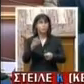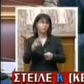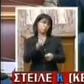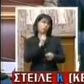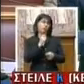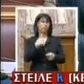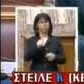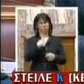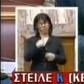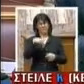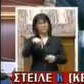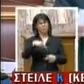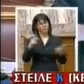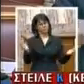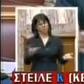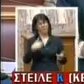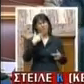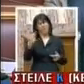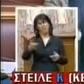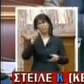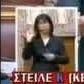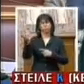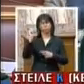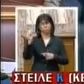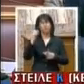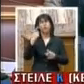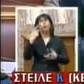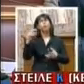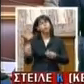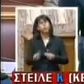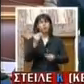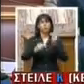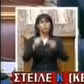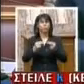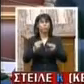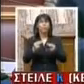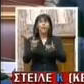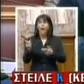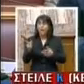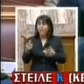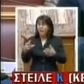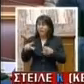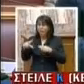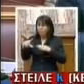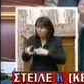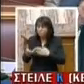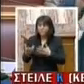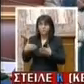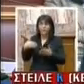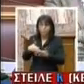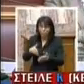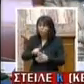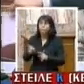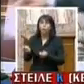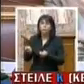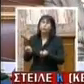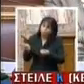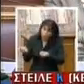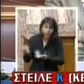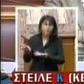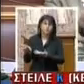να δημιουργούσε προβλήματα με την παρουσία του όπως λέτε εσείς εδώ, αλλά δεν σας εμπόδισε να το εφαρμόσετε. Γιατί εκεί που